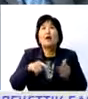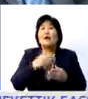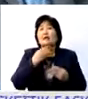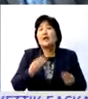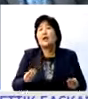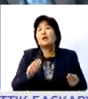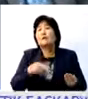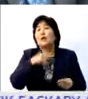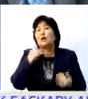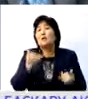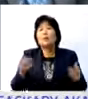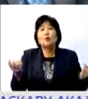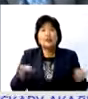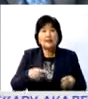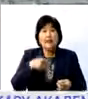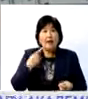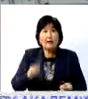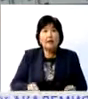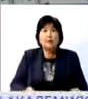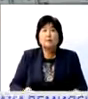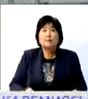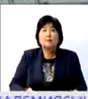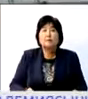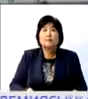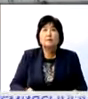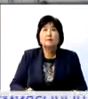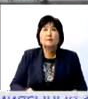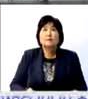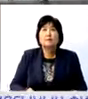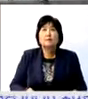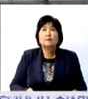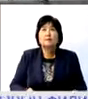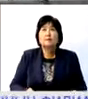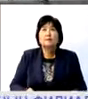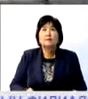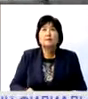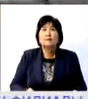ерекше мән беру керектігін айтты. Әділжан Бердібек, Бекболат Әбденов, Қанат Махамбетов, Қызылорда телеарнасы.